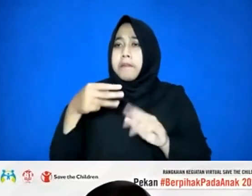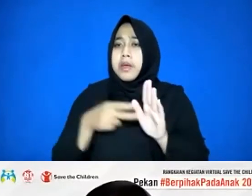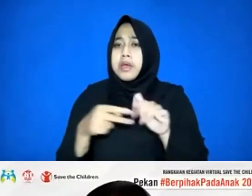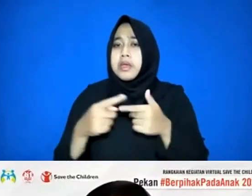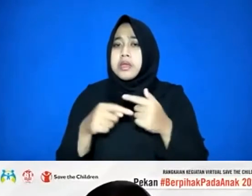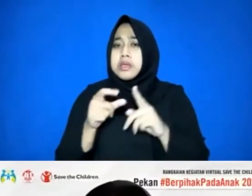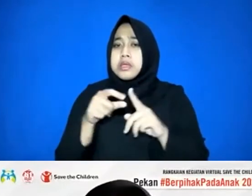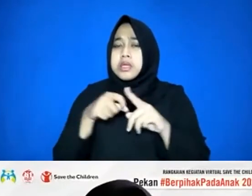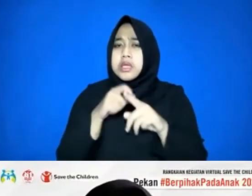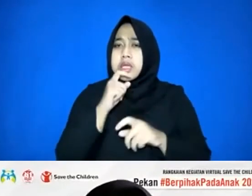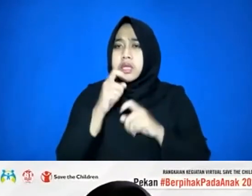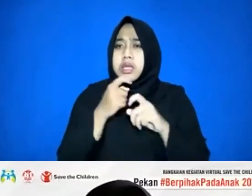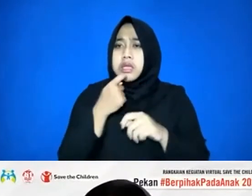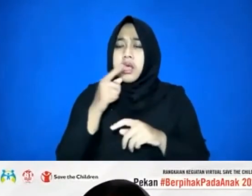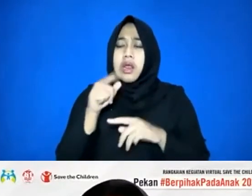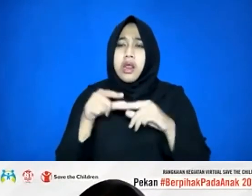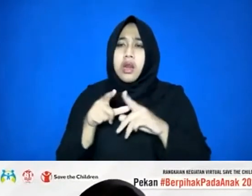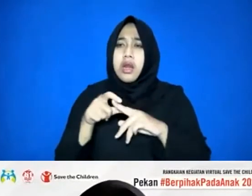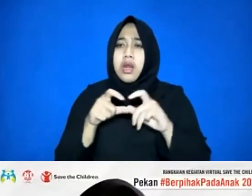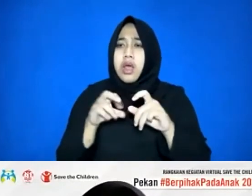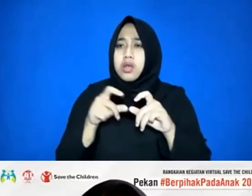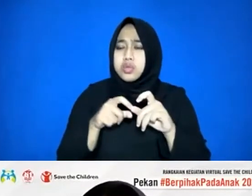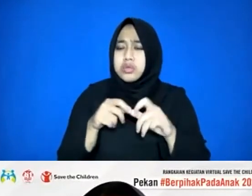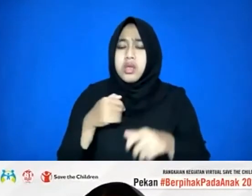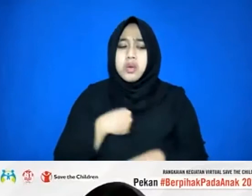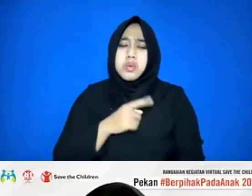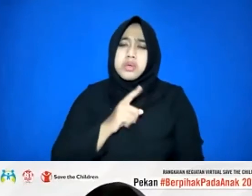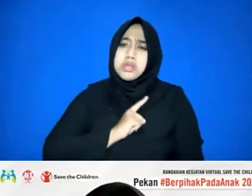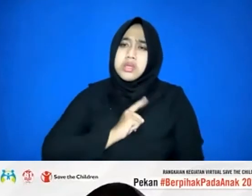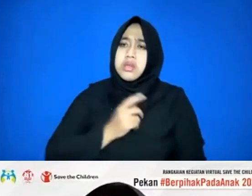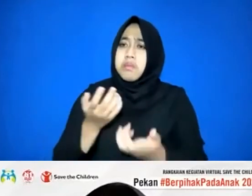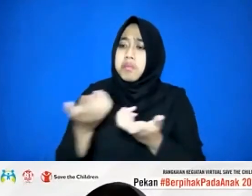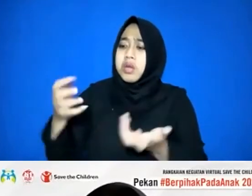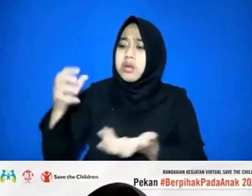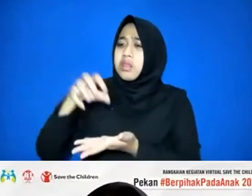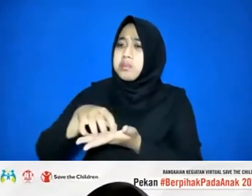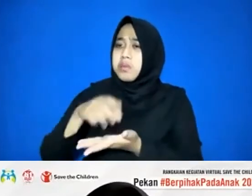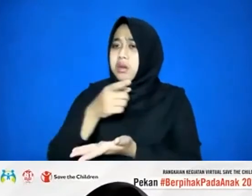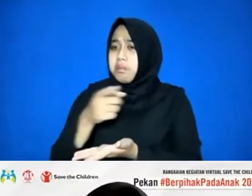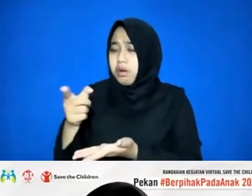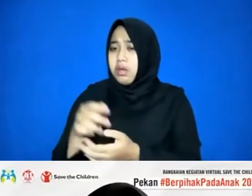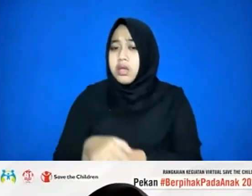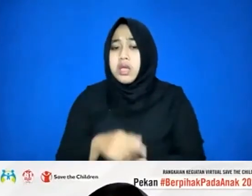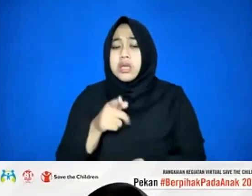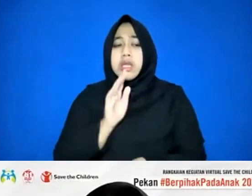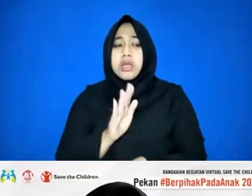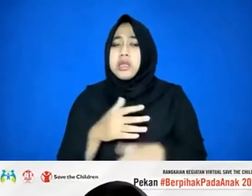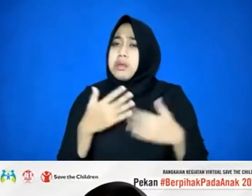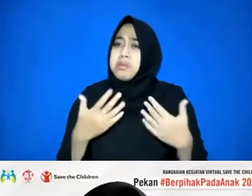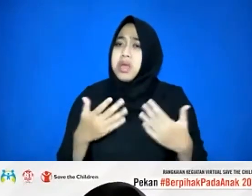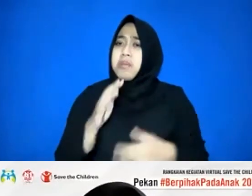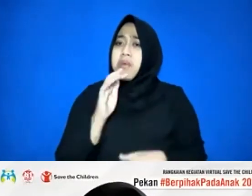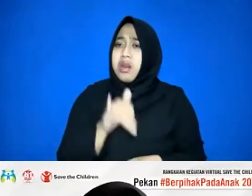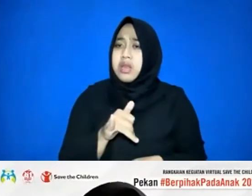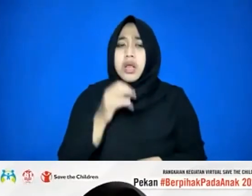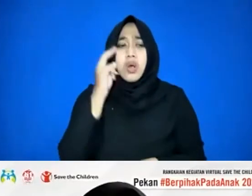terkait dengan lapsosnya gitu. Sedangkan aku sendiri kan beda wilayah dengan mereka gitu. Ini nantinya bagaimana